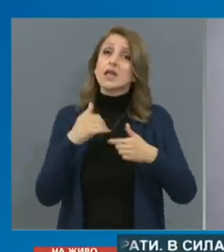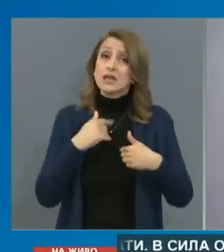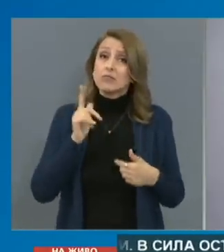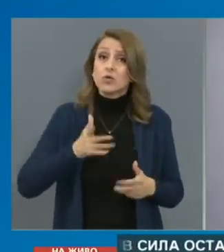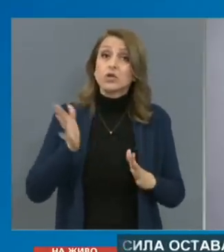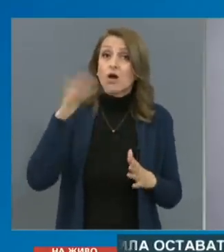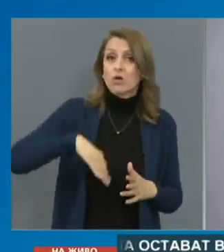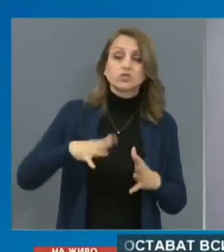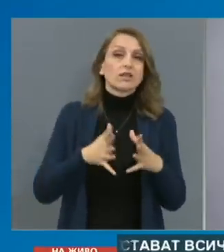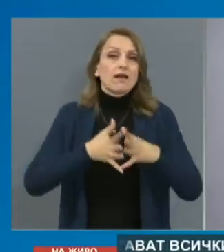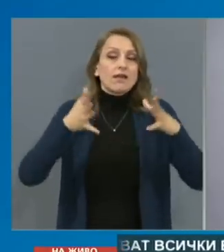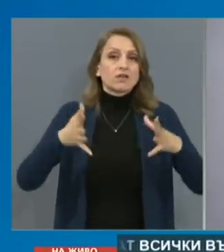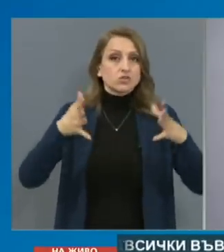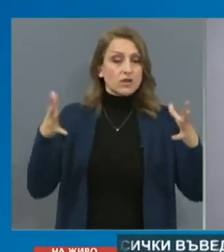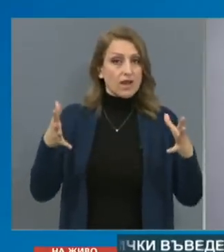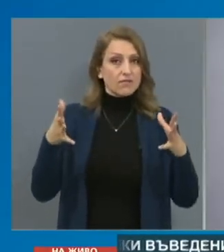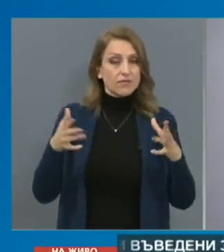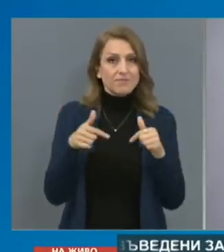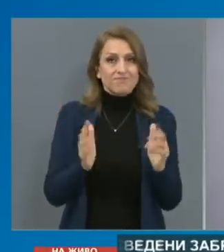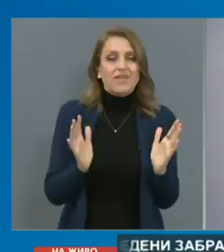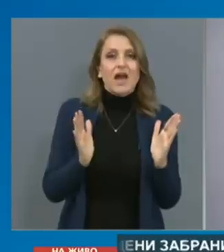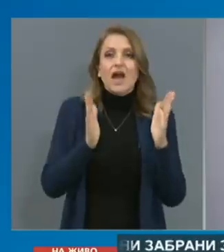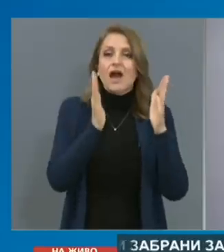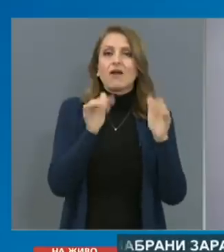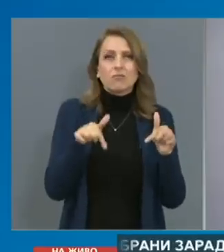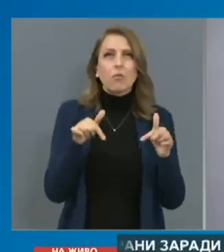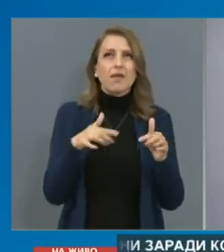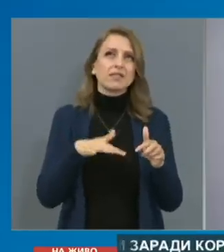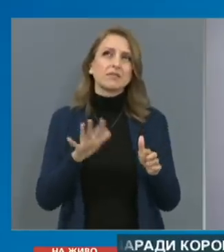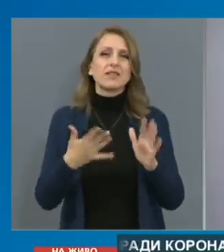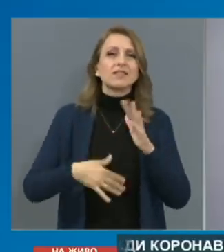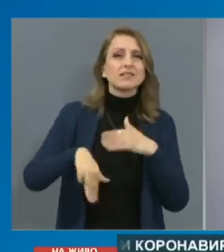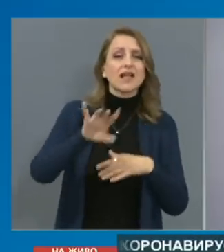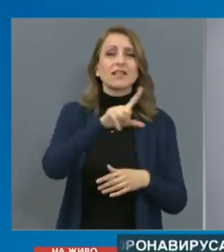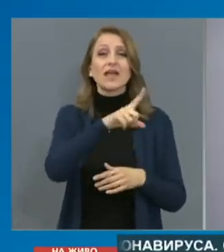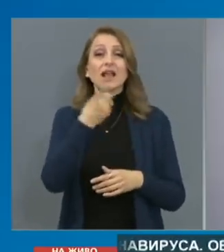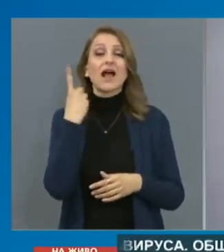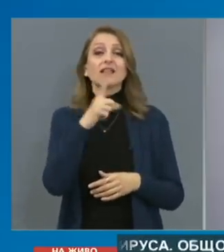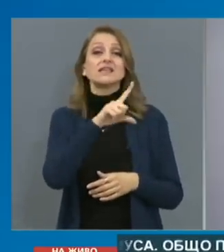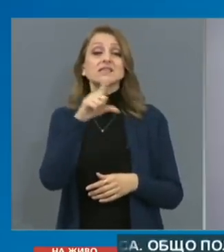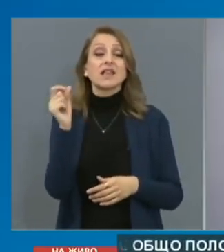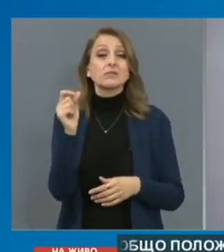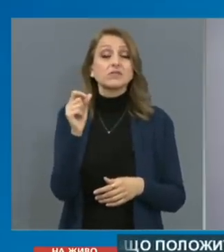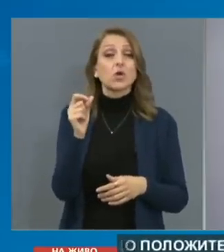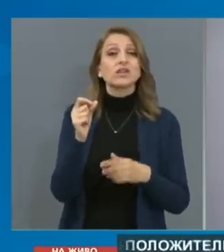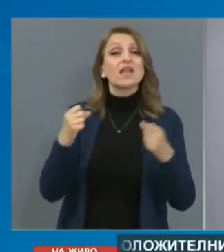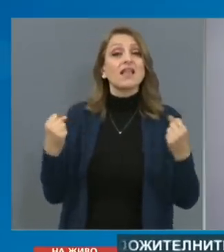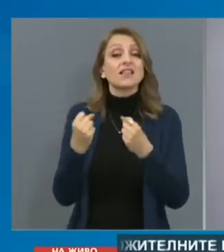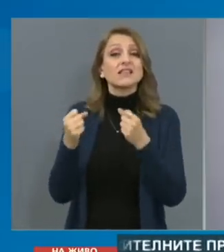разширяване, разбира се, капацитета към този момент е повече от 1700 интензивни легла и